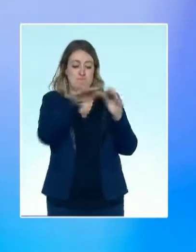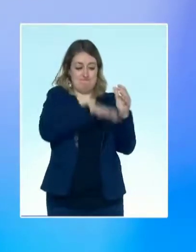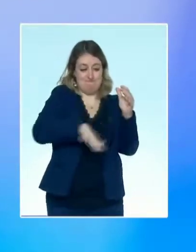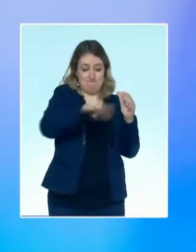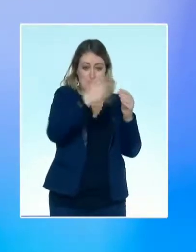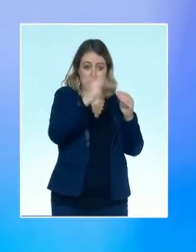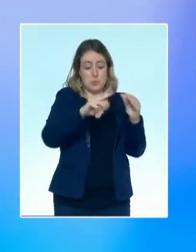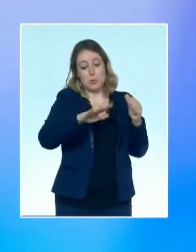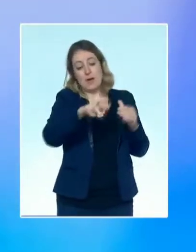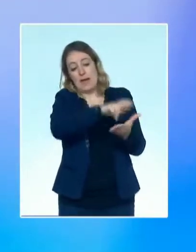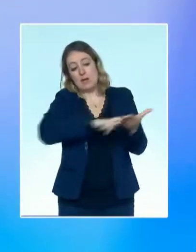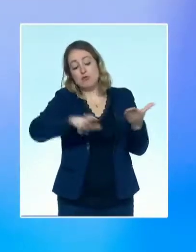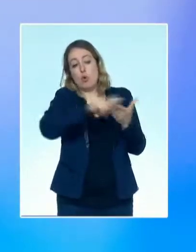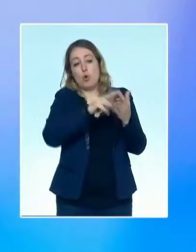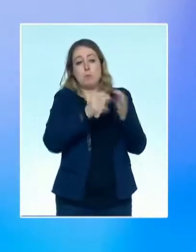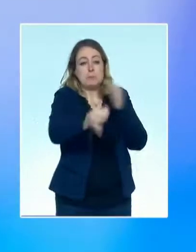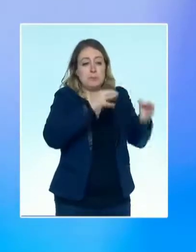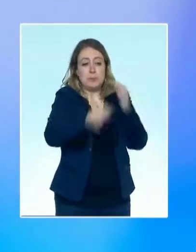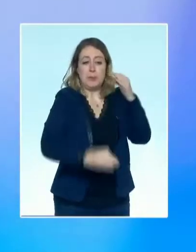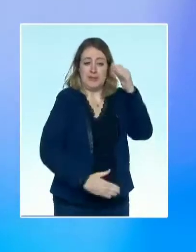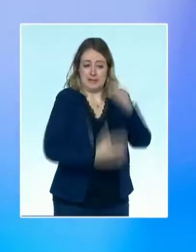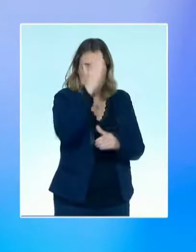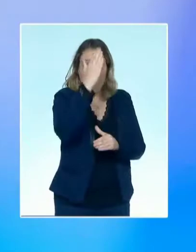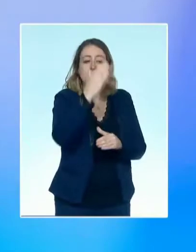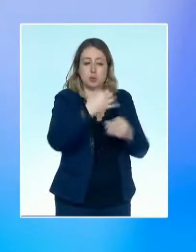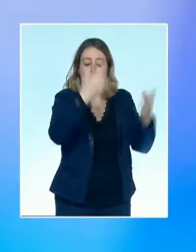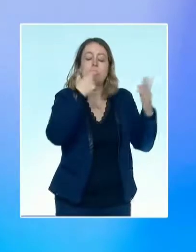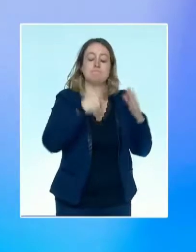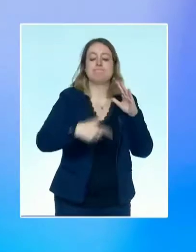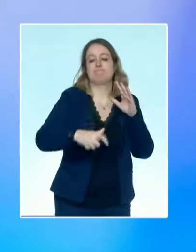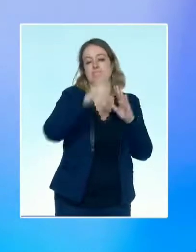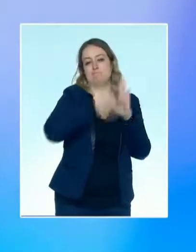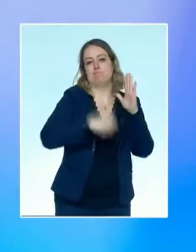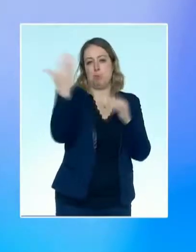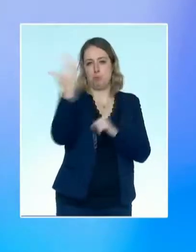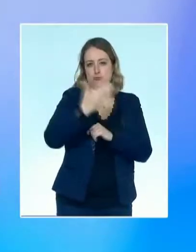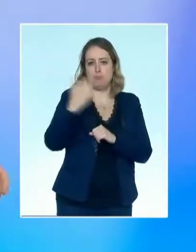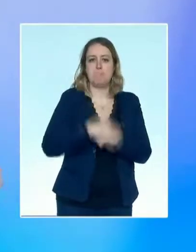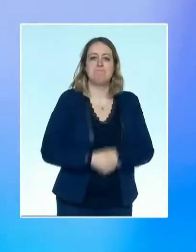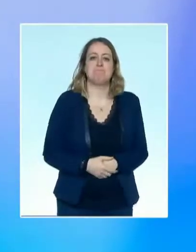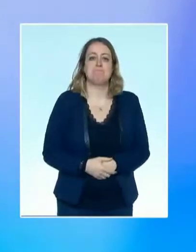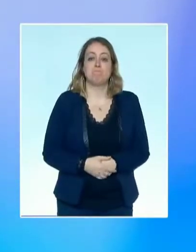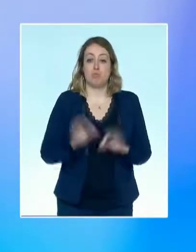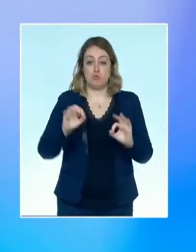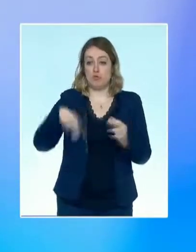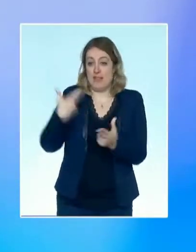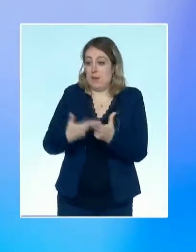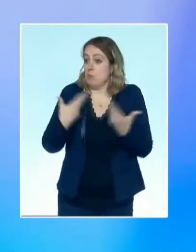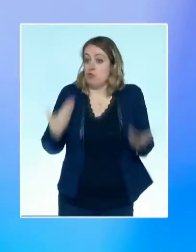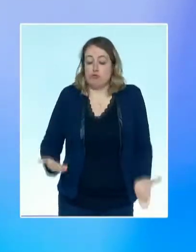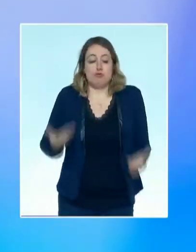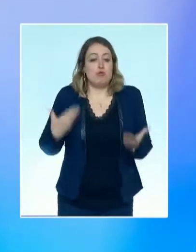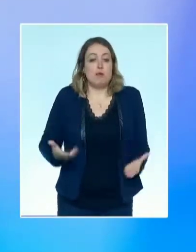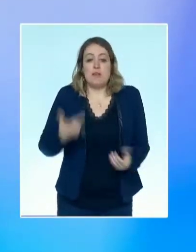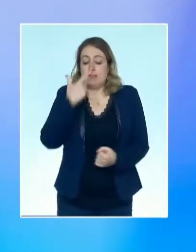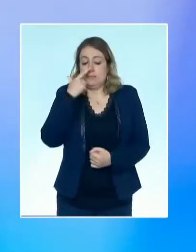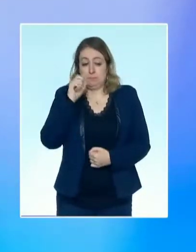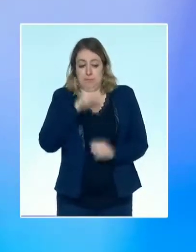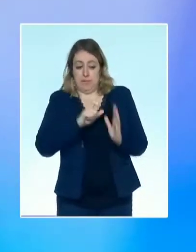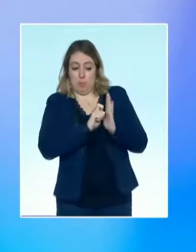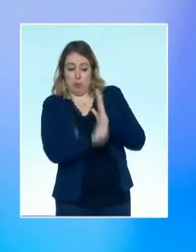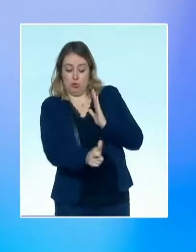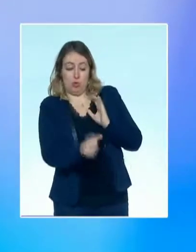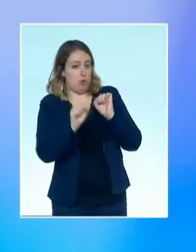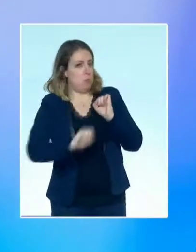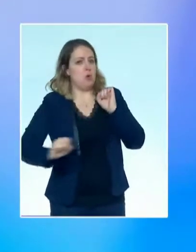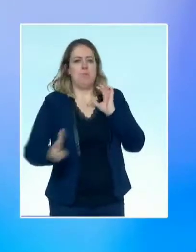ça me rend malade. Et malheureusement, franchi. Ça me rend malade. Donc, sérieux, réponse slash, très claire moi, à ce stade. Enfin, ça me rendait malade avant. Nous pensons que ce protocole est valide.